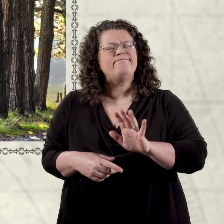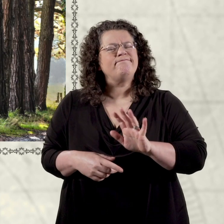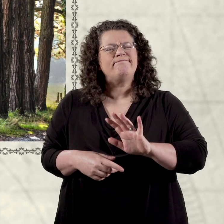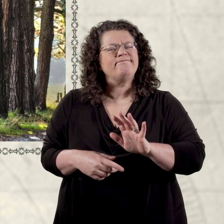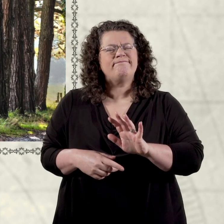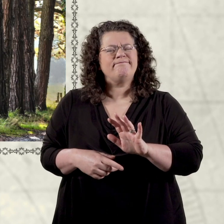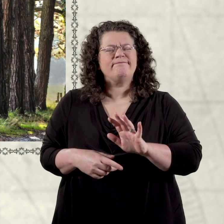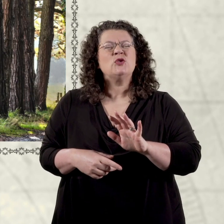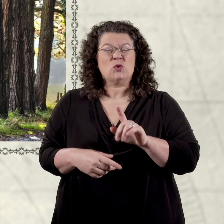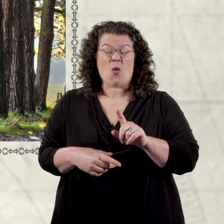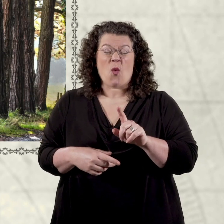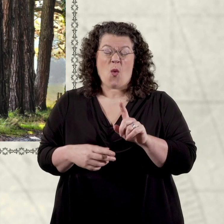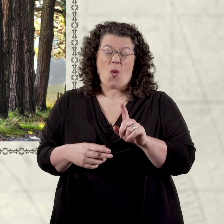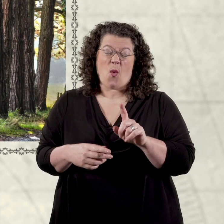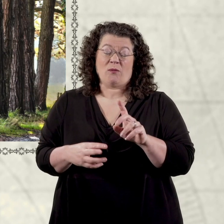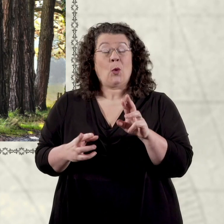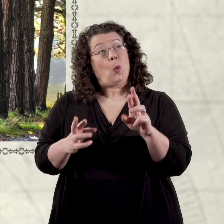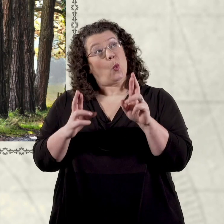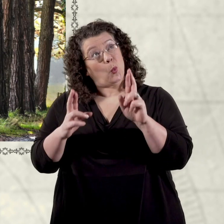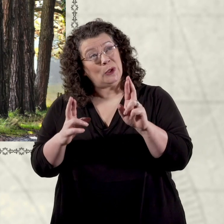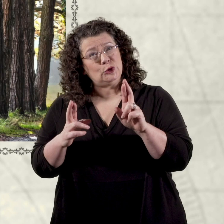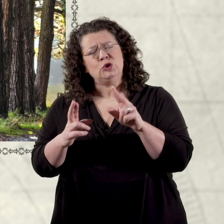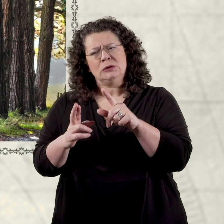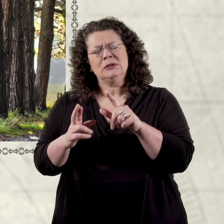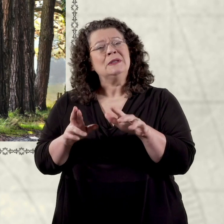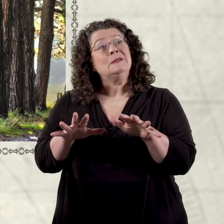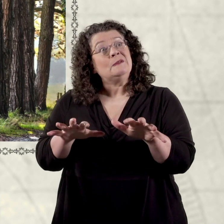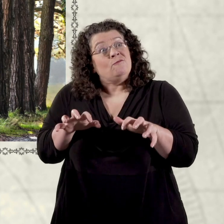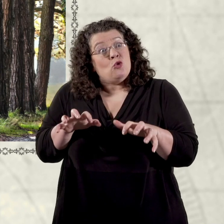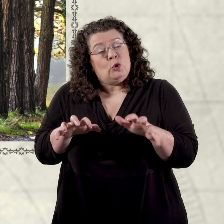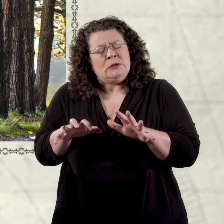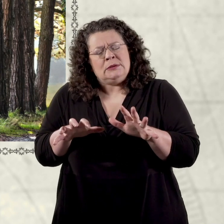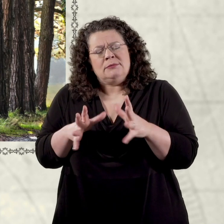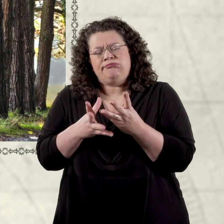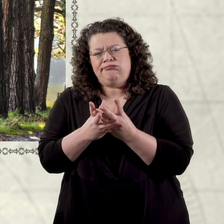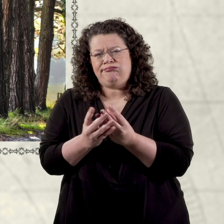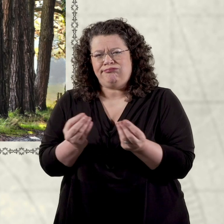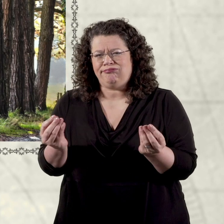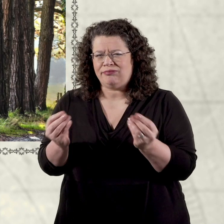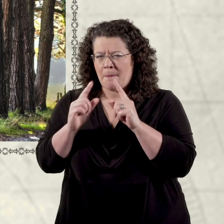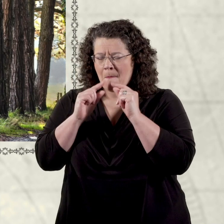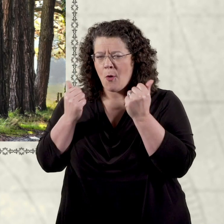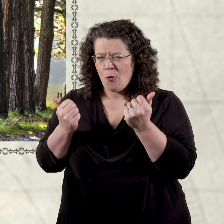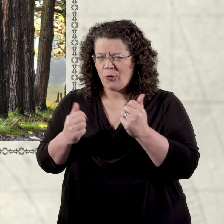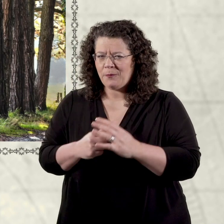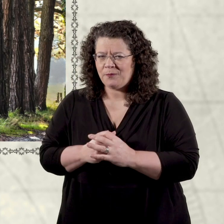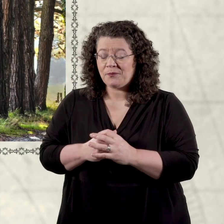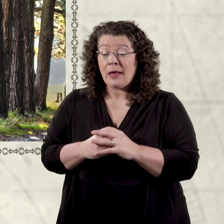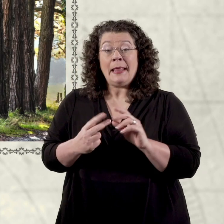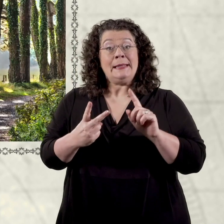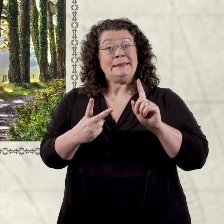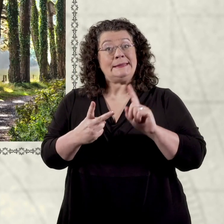a derbyn bod pawb yn gwneud camgymeriadau. Felly dyna oedd dymuniad 1, dadma'r